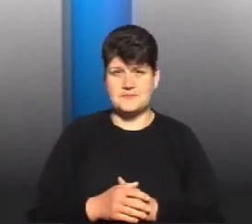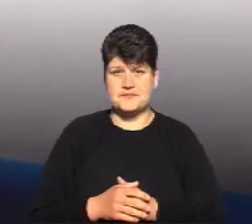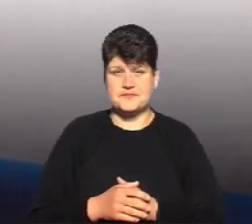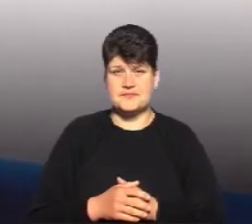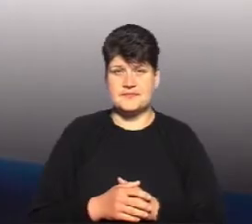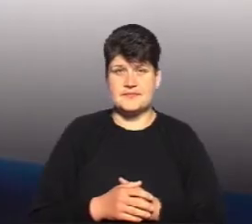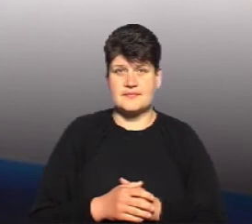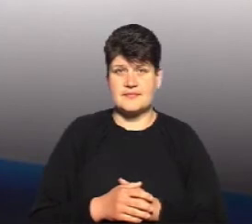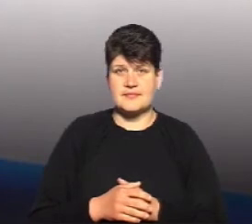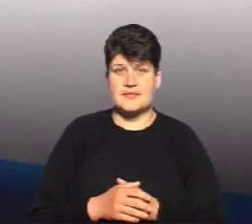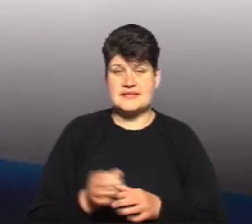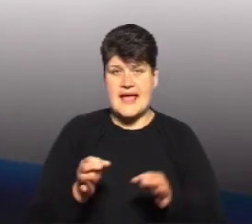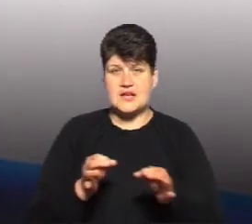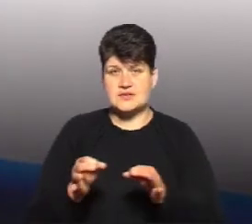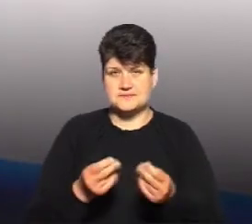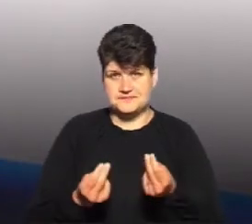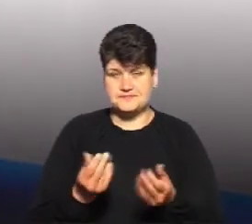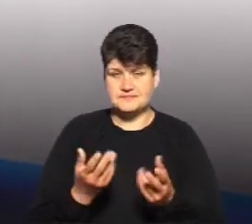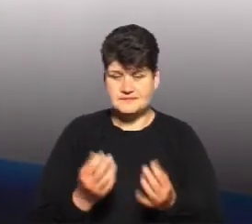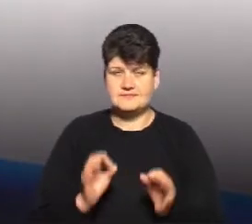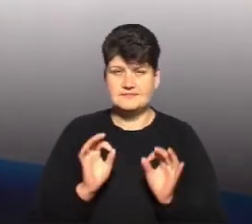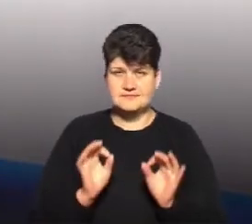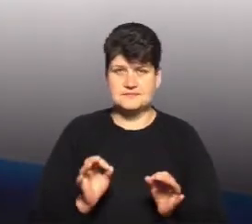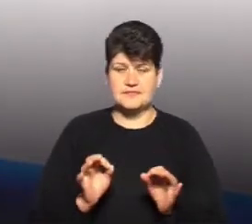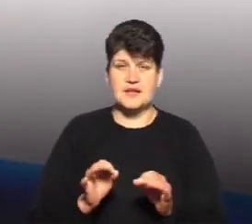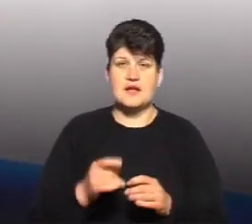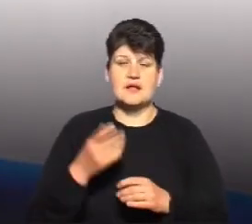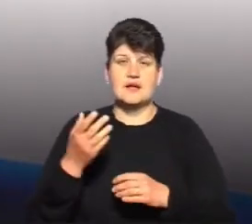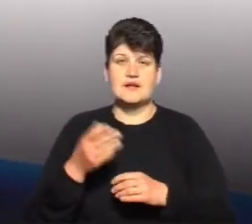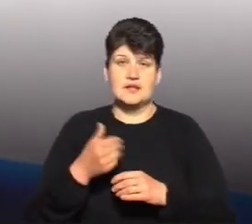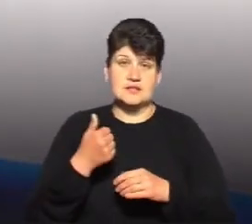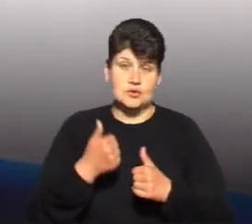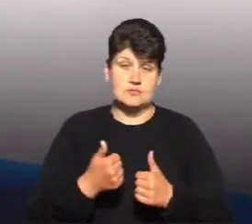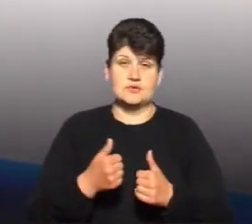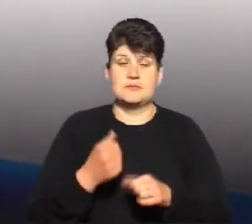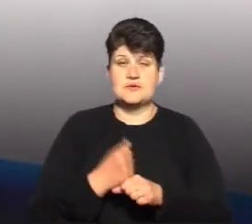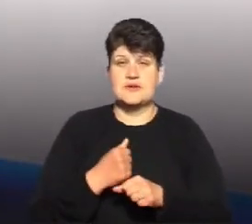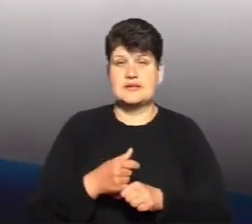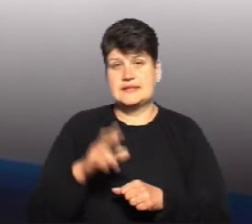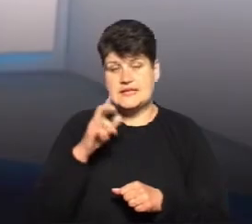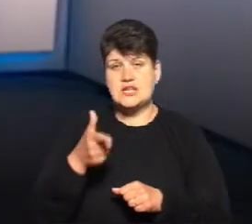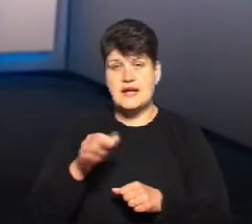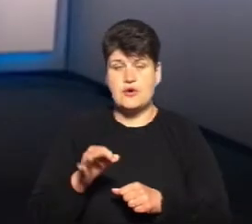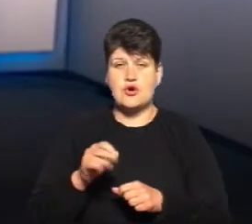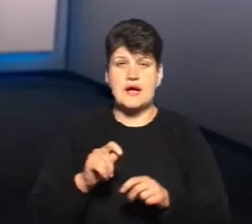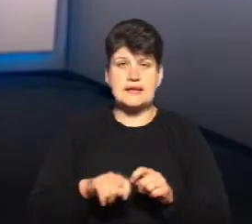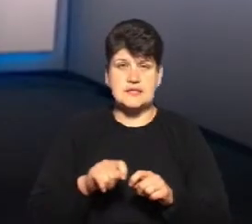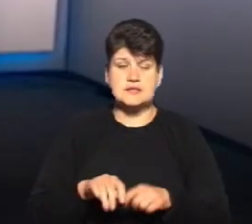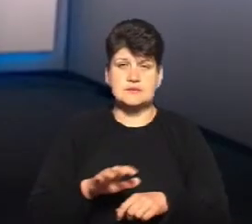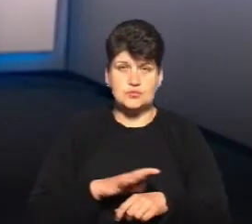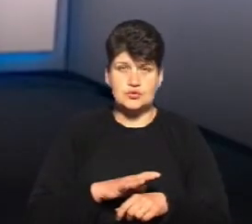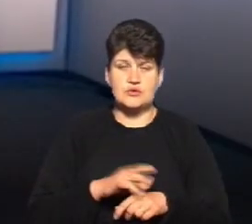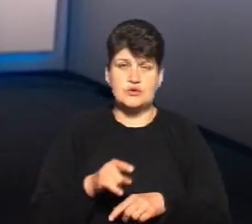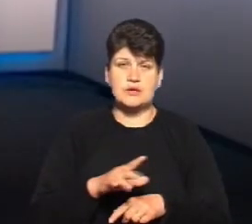Так. Дуже от нам пощастило, що ви колись в Держгеокадастрі працювали. Я знаю, що на них був, власне, контроль лежав за